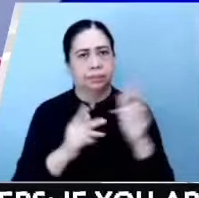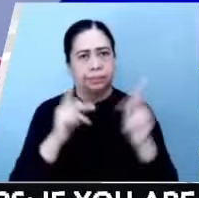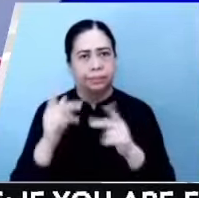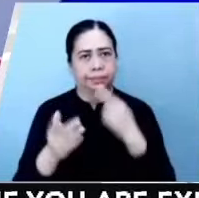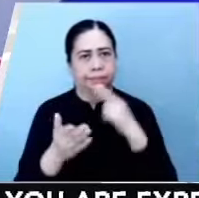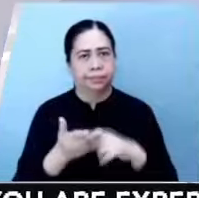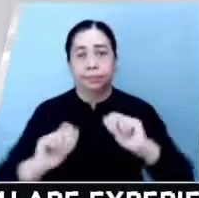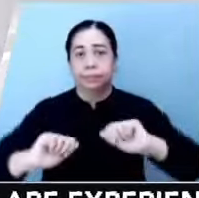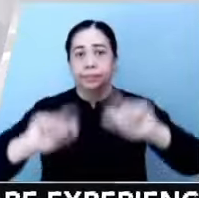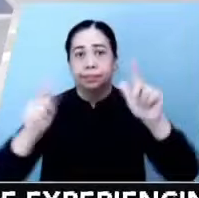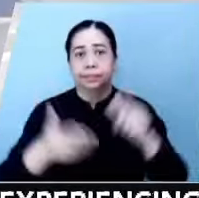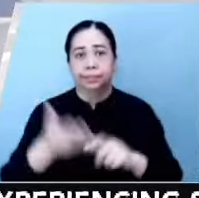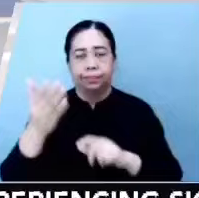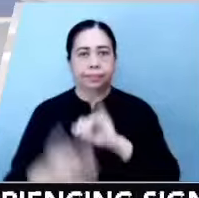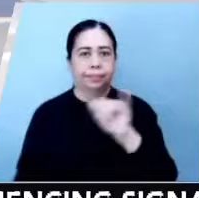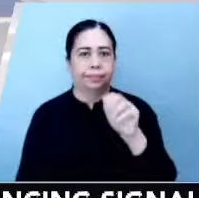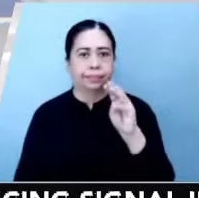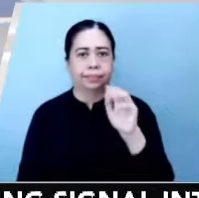ni James